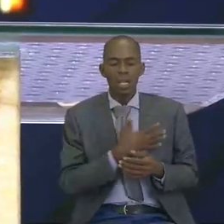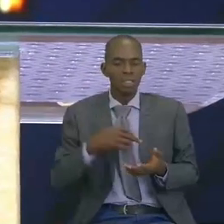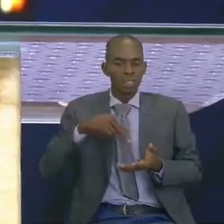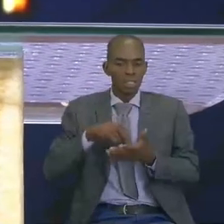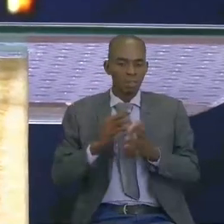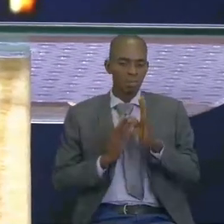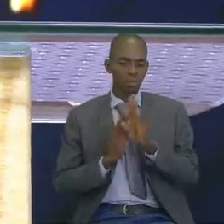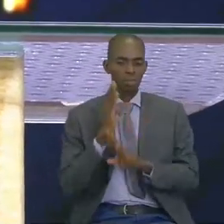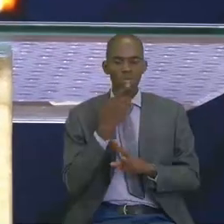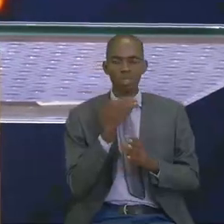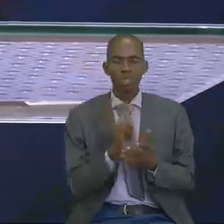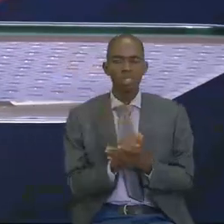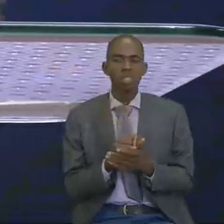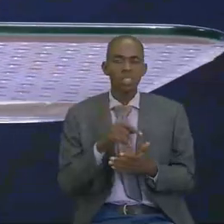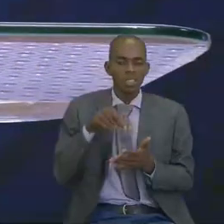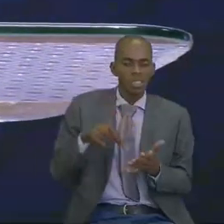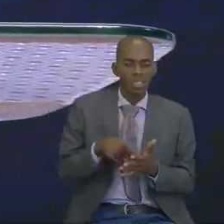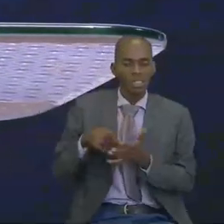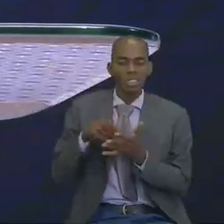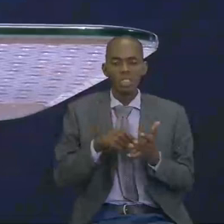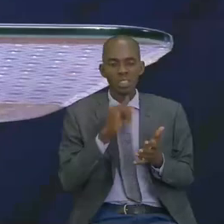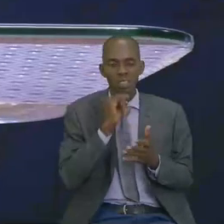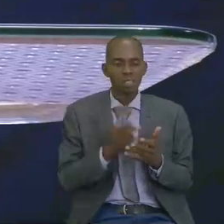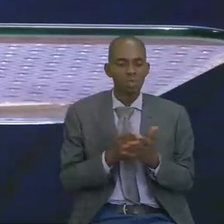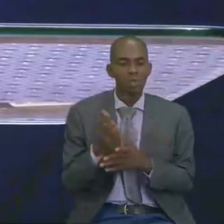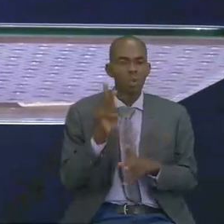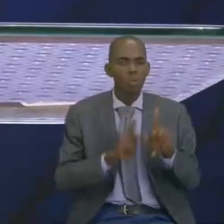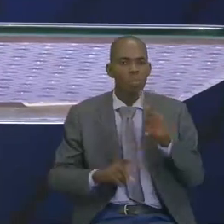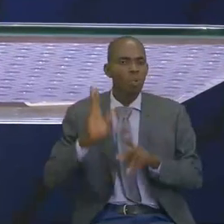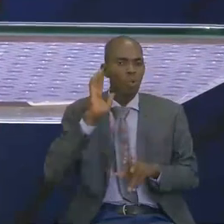dit, voici la vérité, les gens sauront que